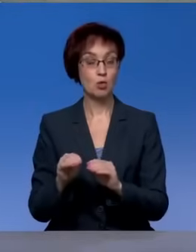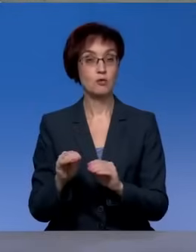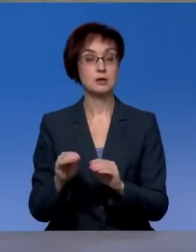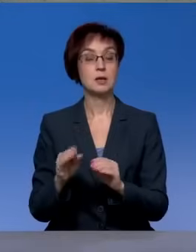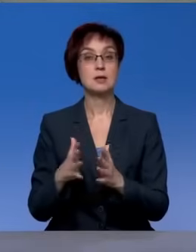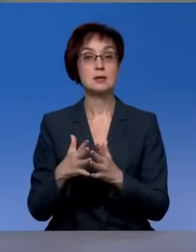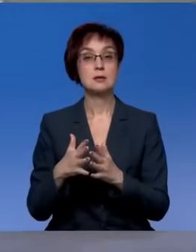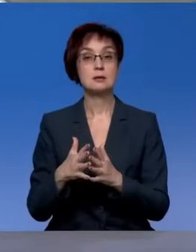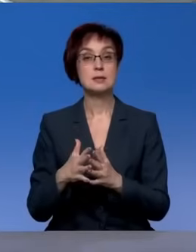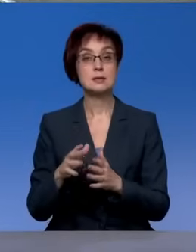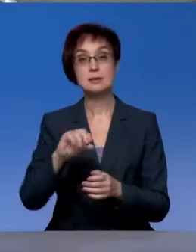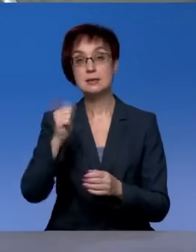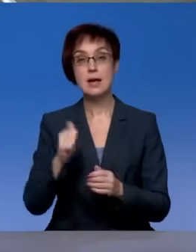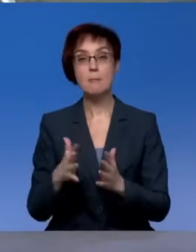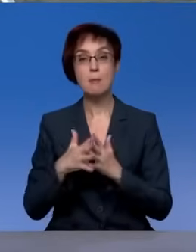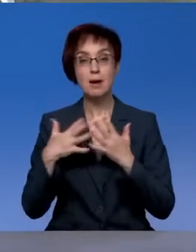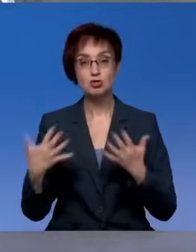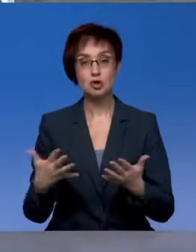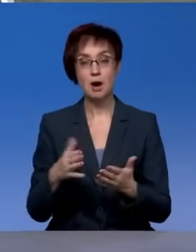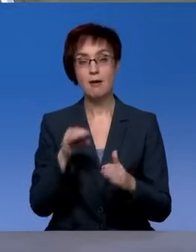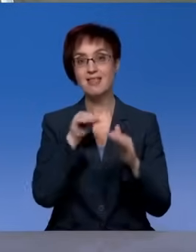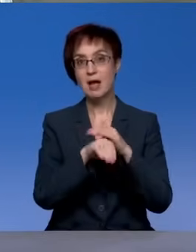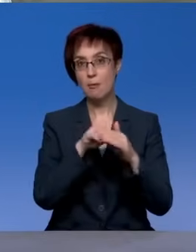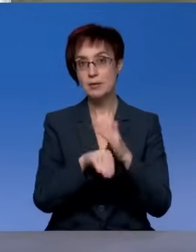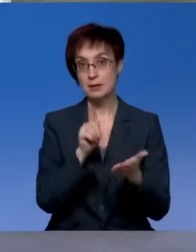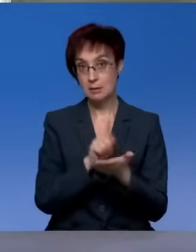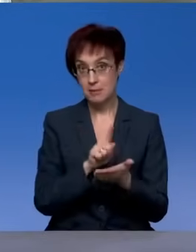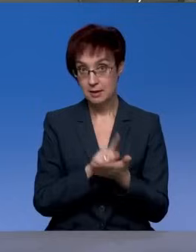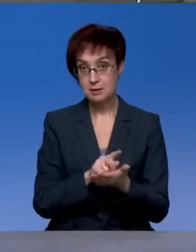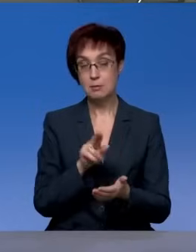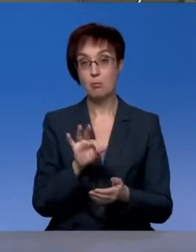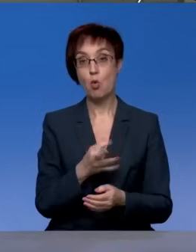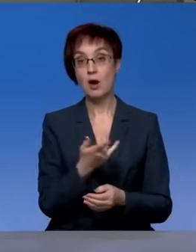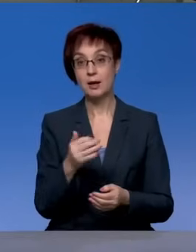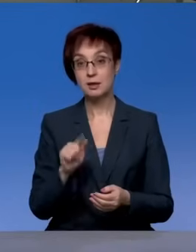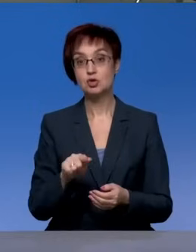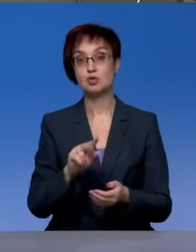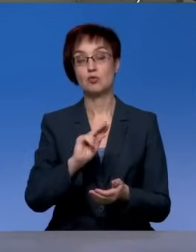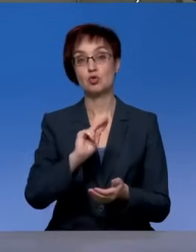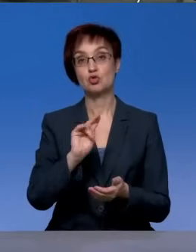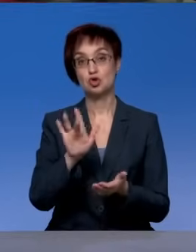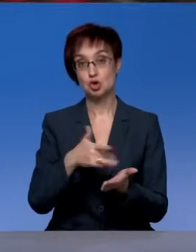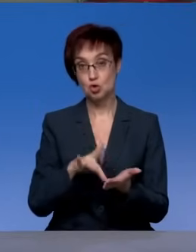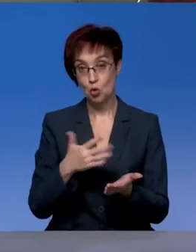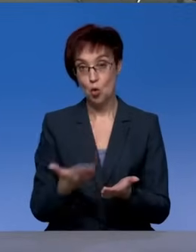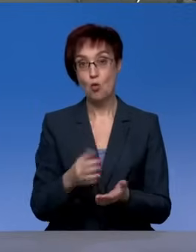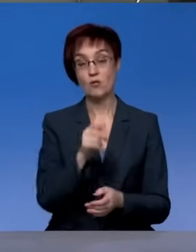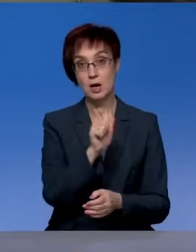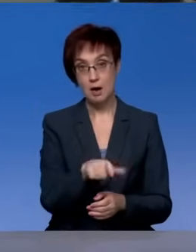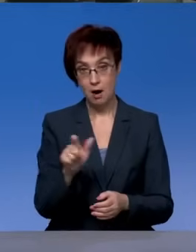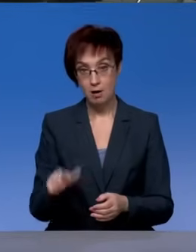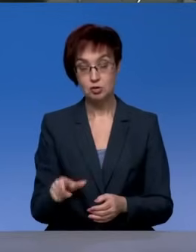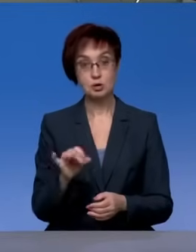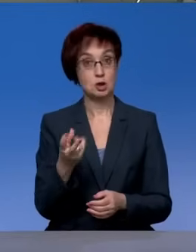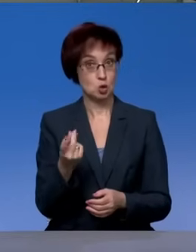по количеству счетов, граждан, даже суммы достаточно большие в отношении, допустим, других накопительных